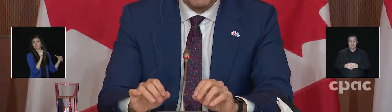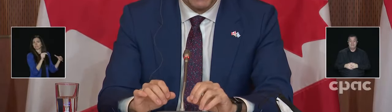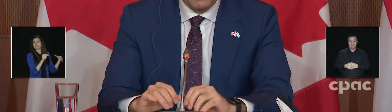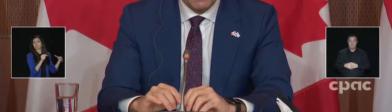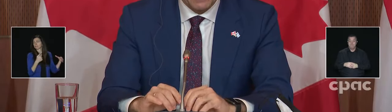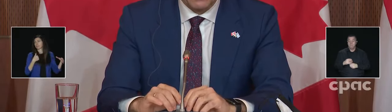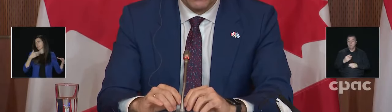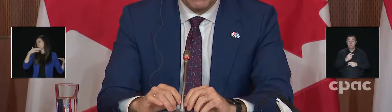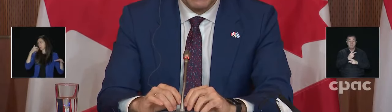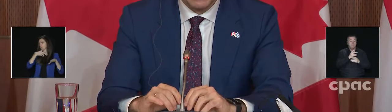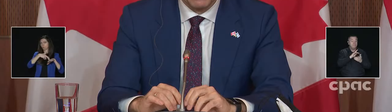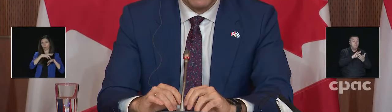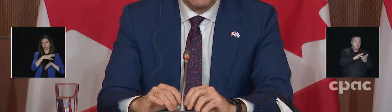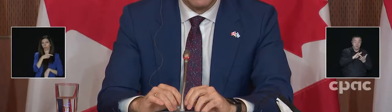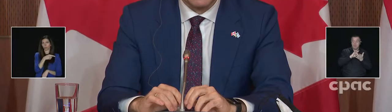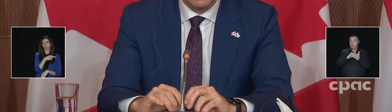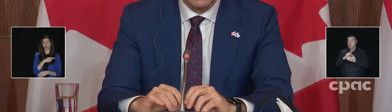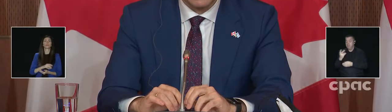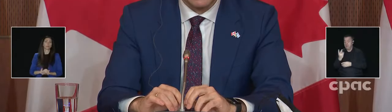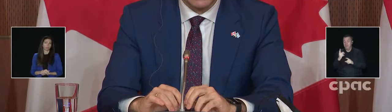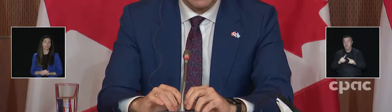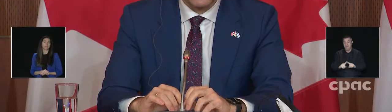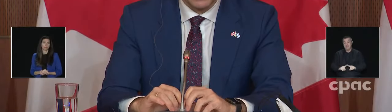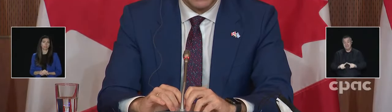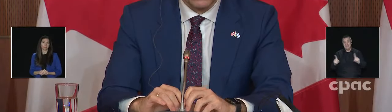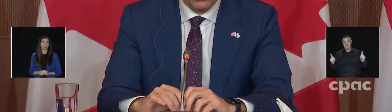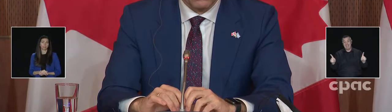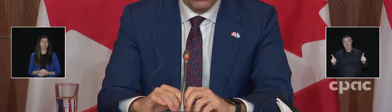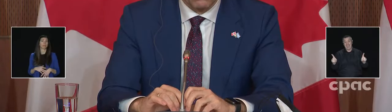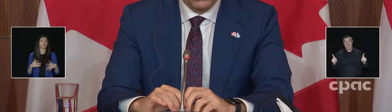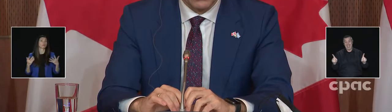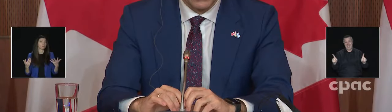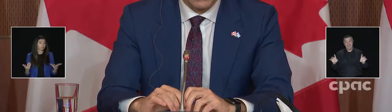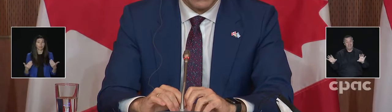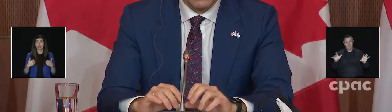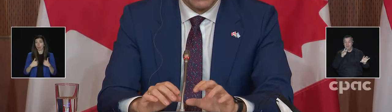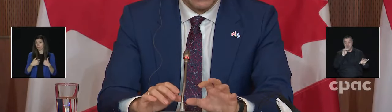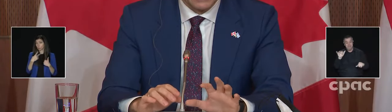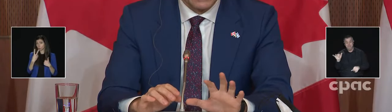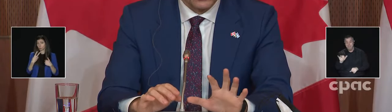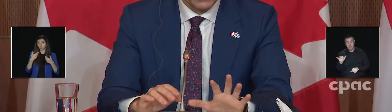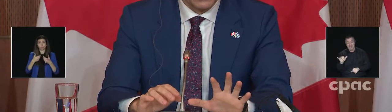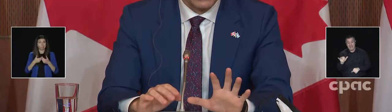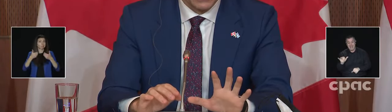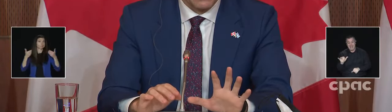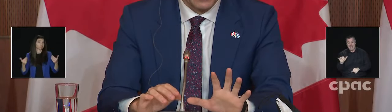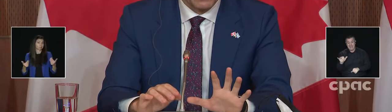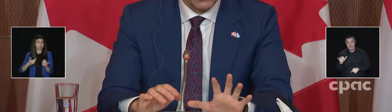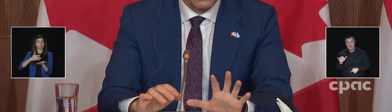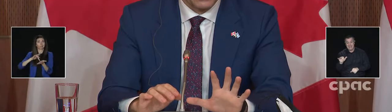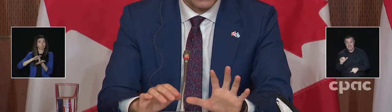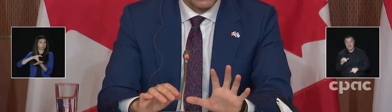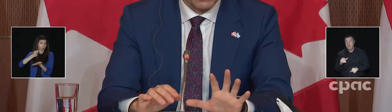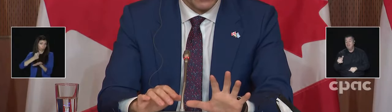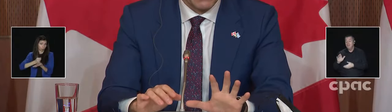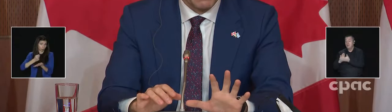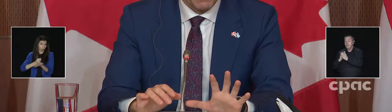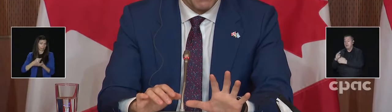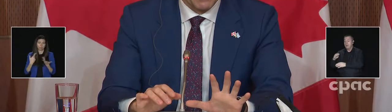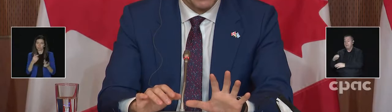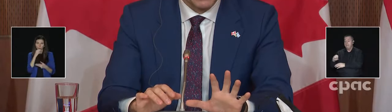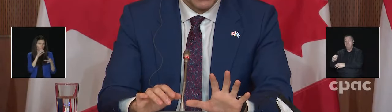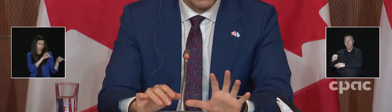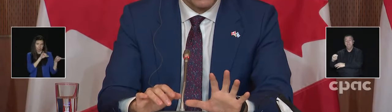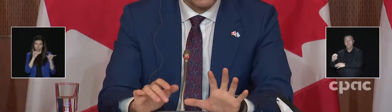de traitements, deux médicaments très, très différents l'un de l'autre. La soumission avec Merck, comme vous